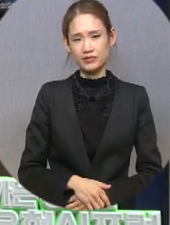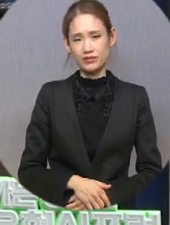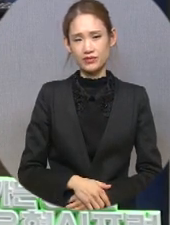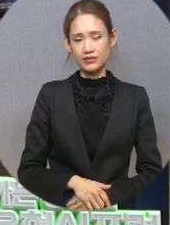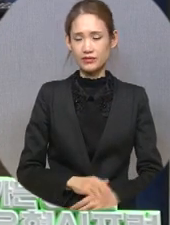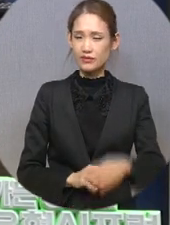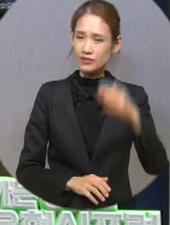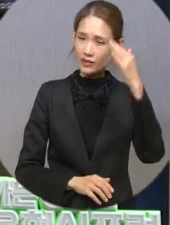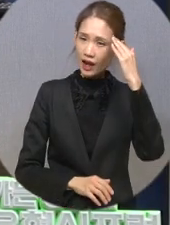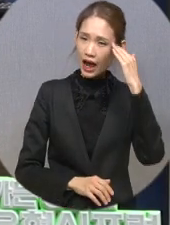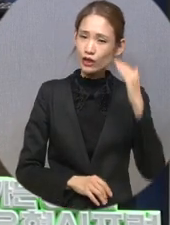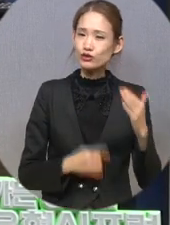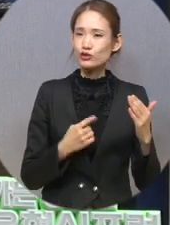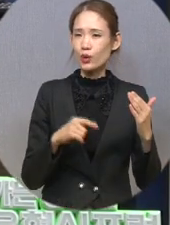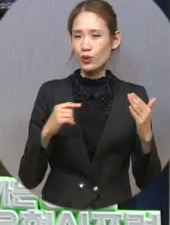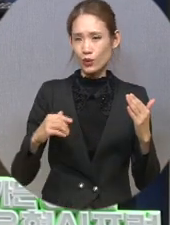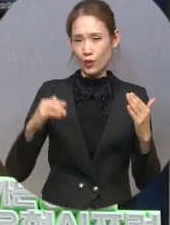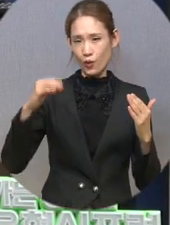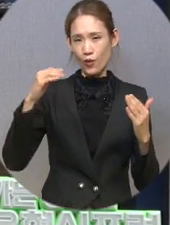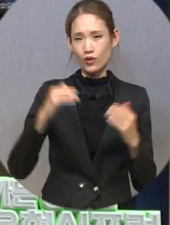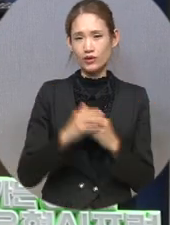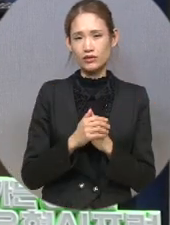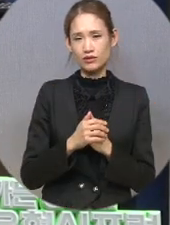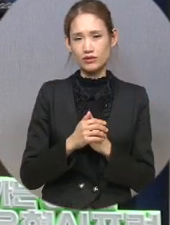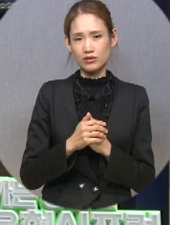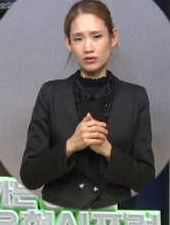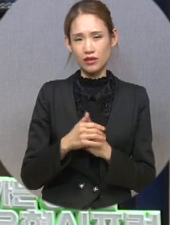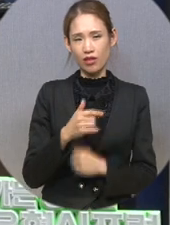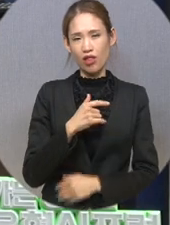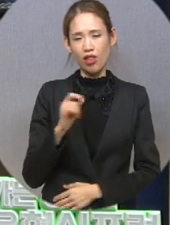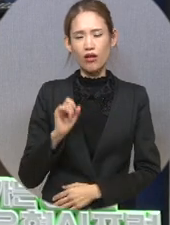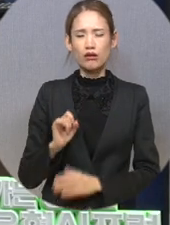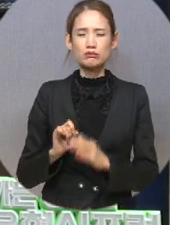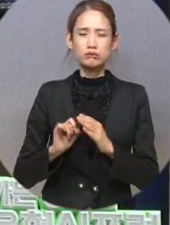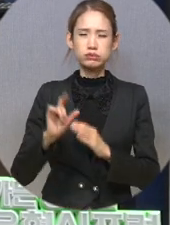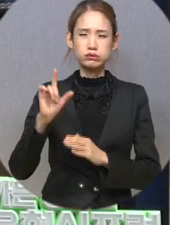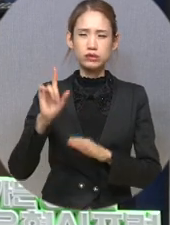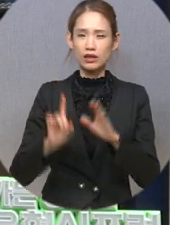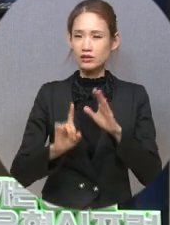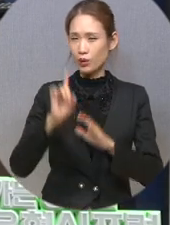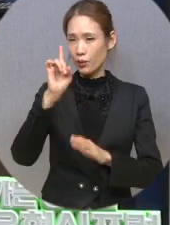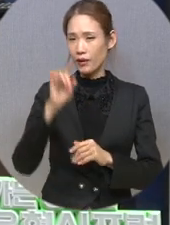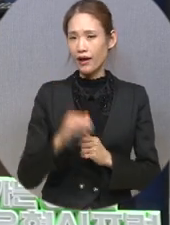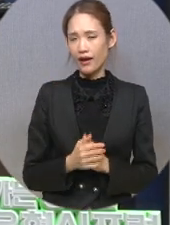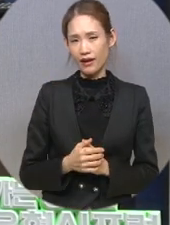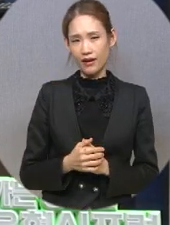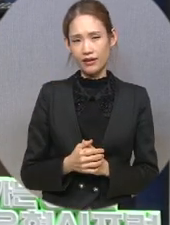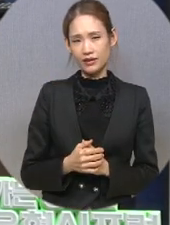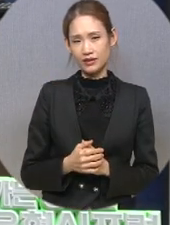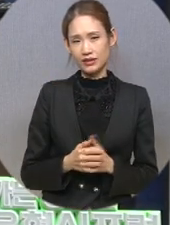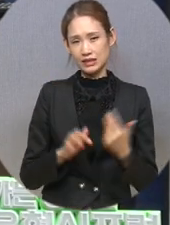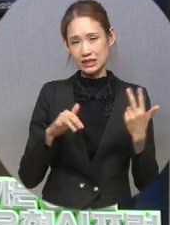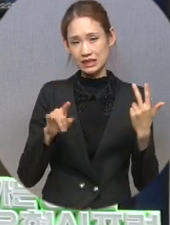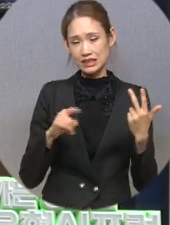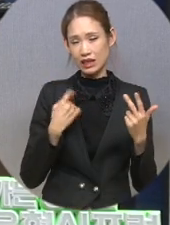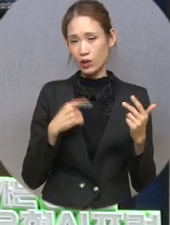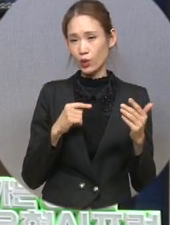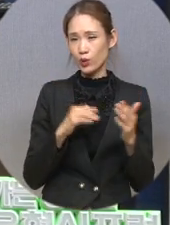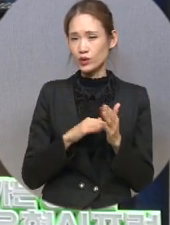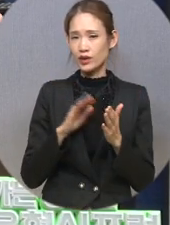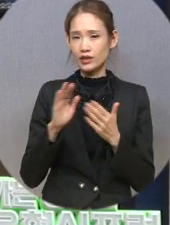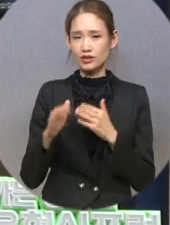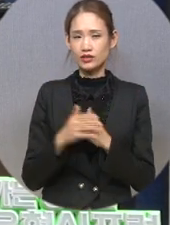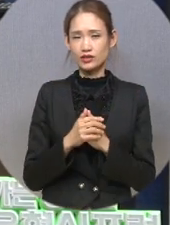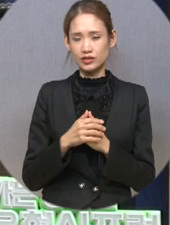우리나라의 교육과정 수준이 너무 높다고 해서 사실은 7차 교육과정 이후로 뭐